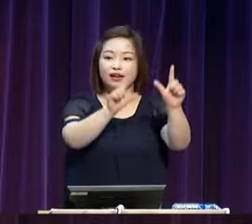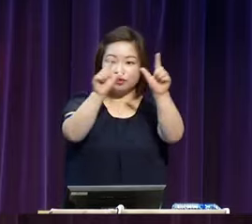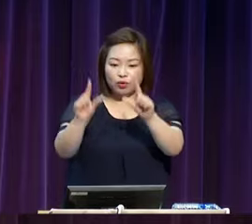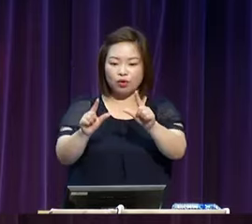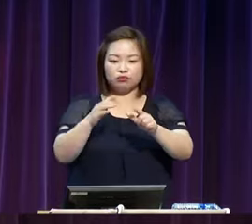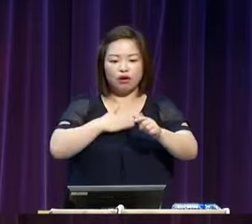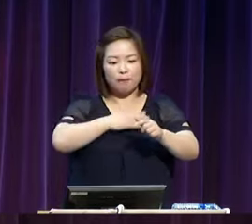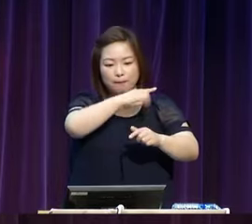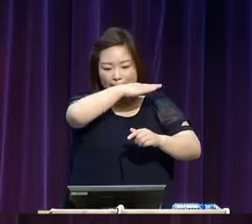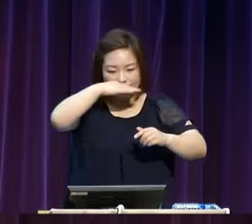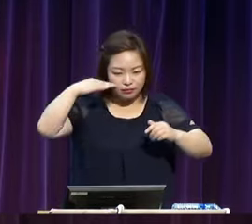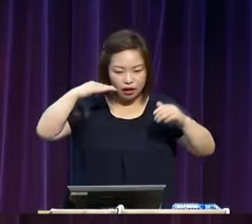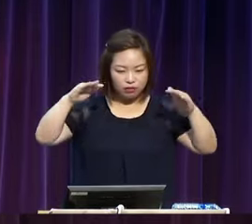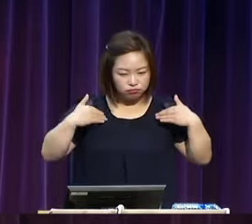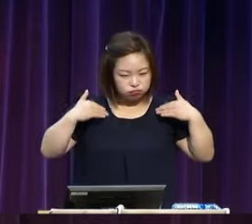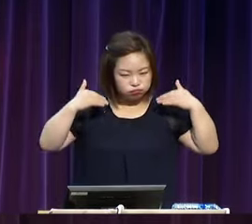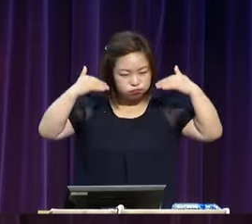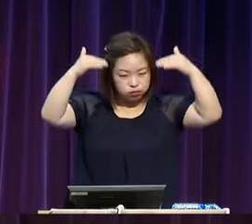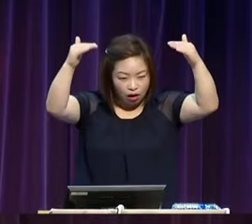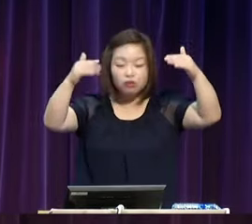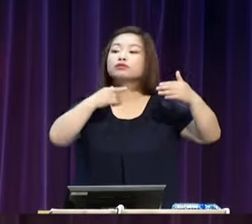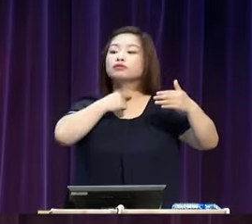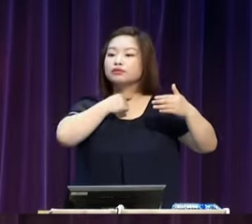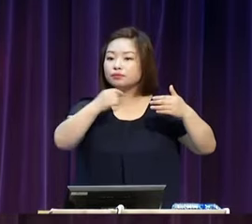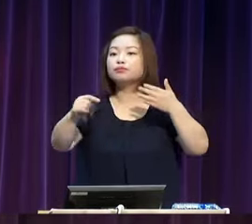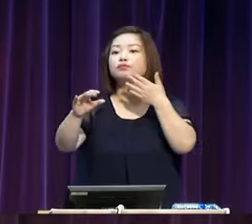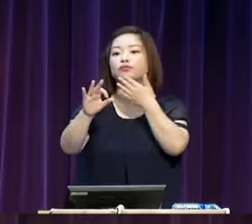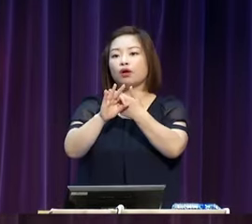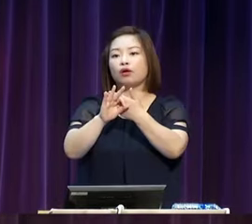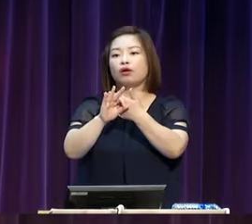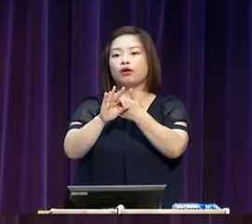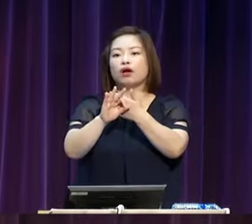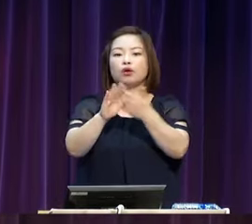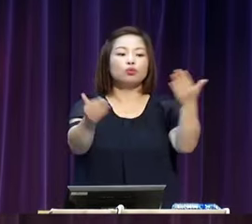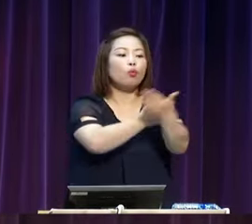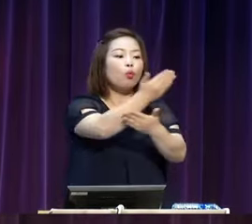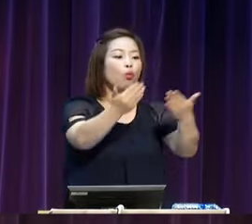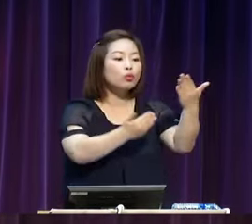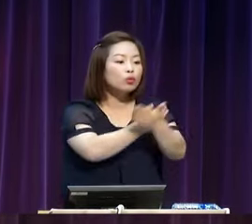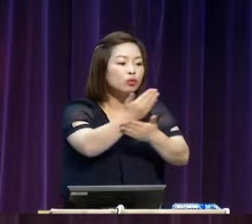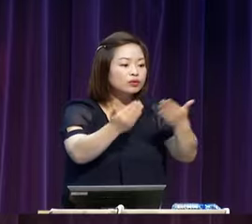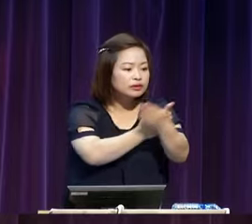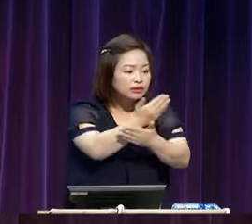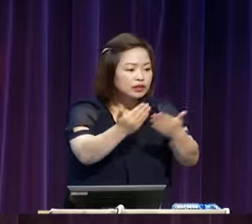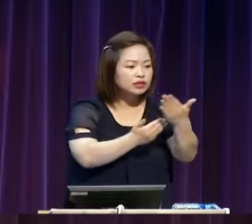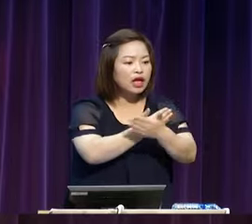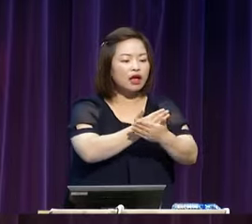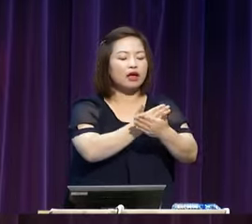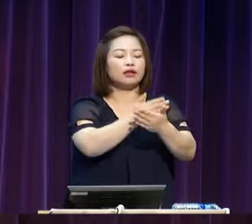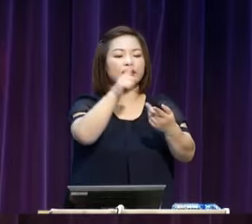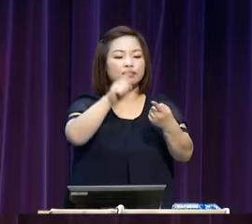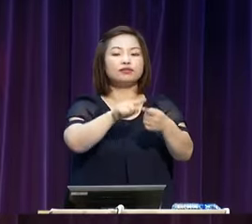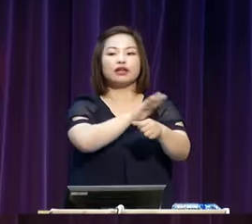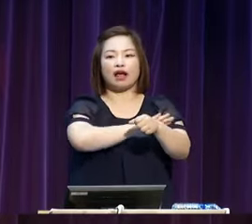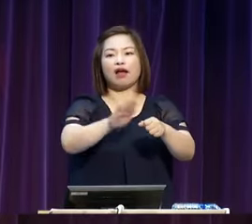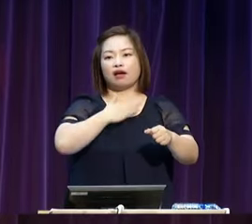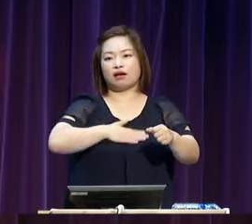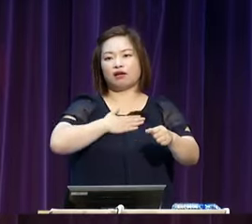성장을 해야 되는데 그러려면 교회가 뭐냐, 교제가 뭐냐 이걸 잘 알아야 되는